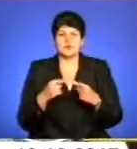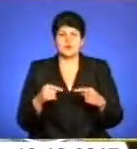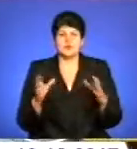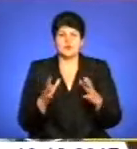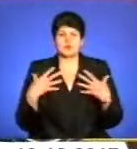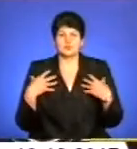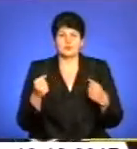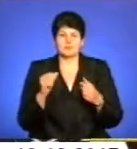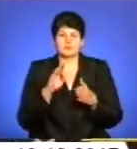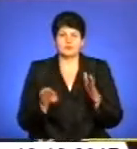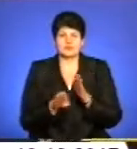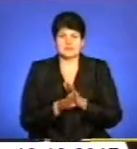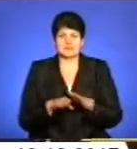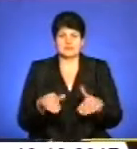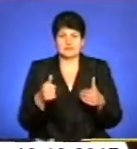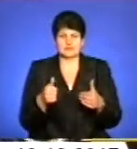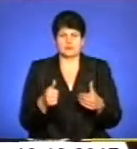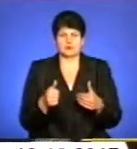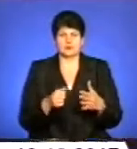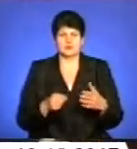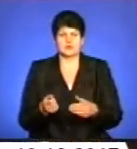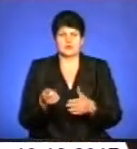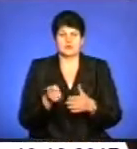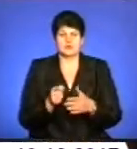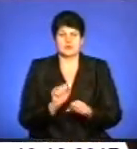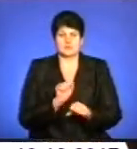Підволочиську вдалися до радикальних методів блокування дороги.